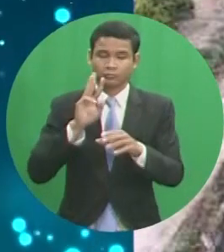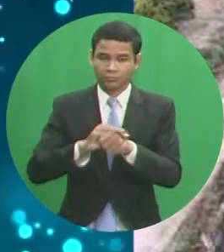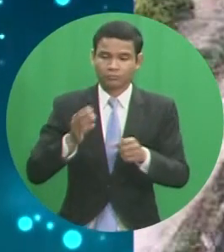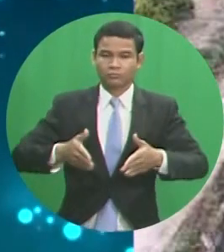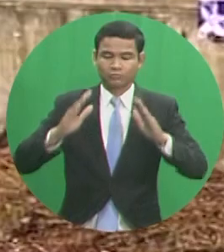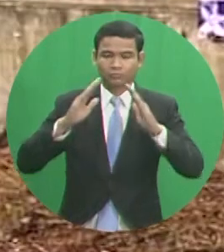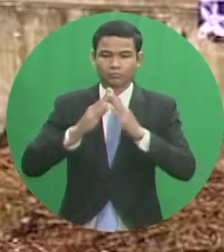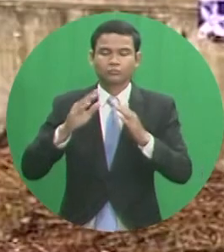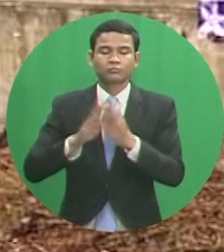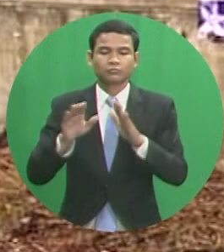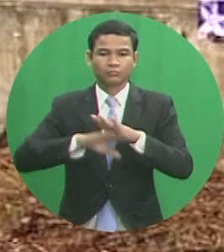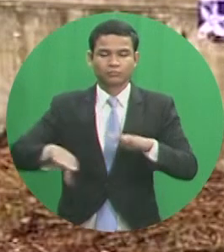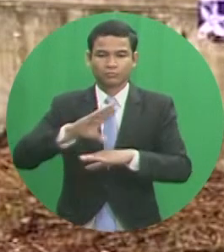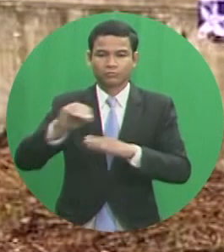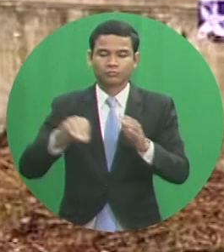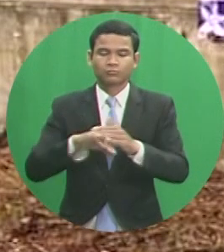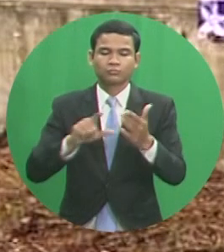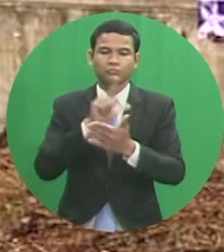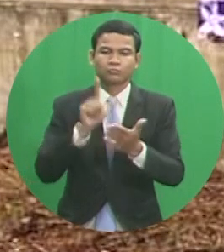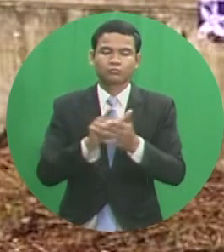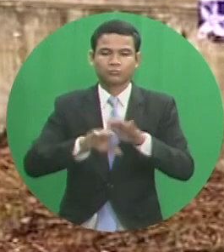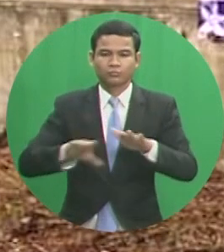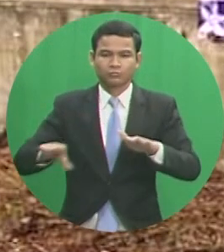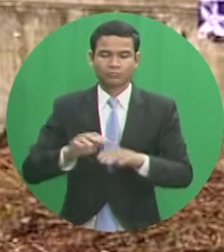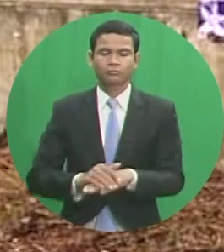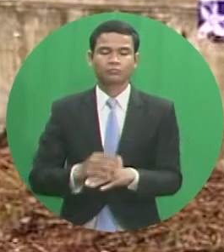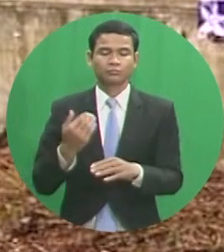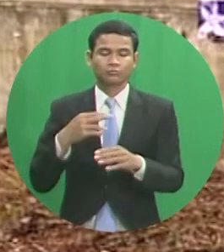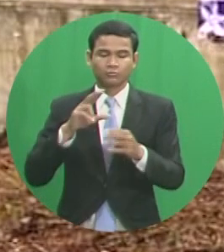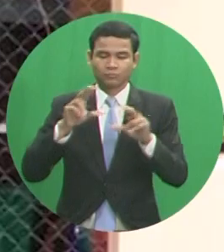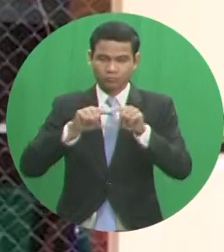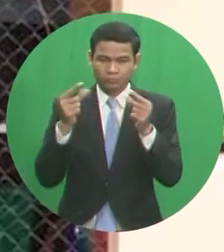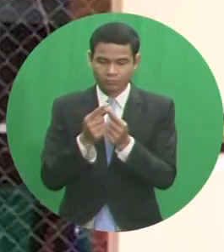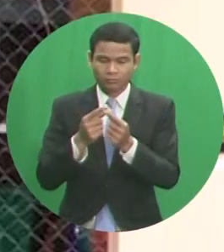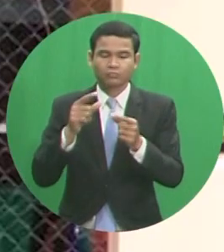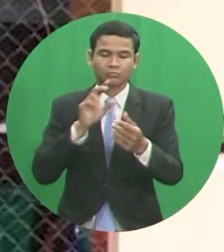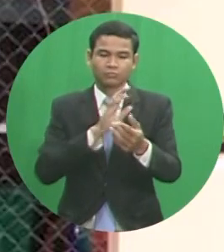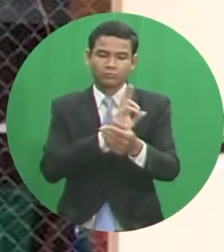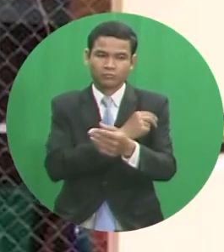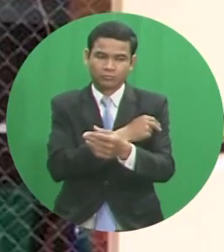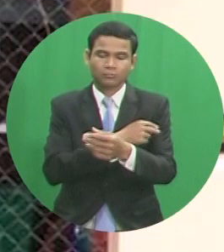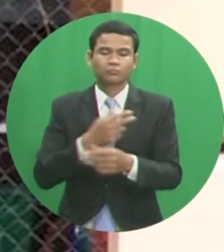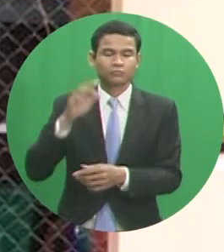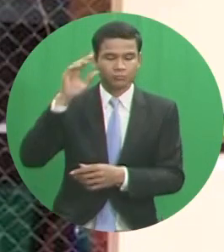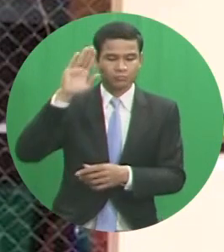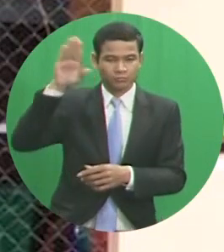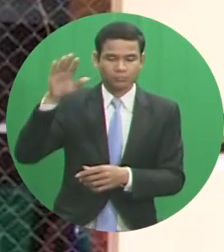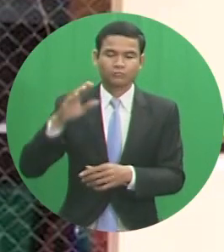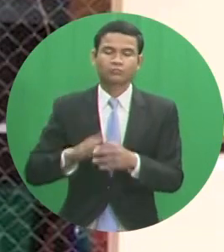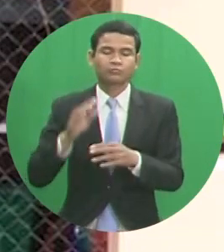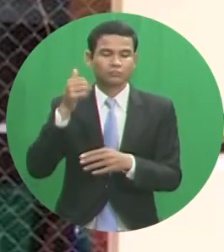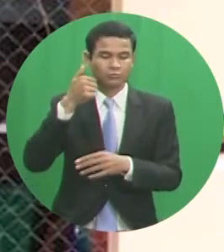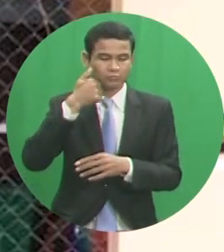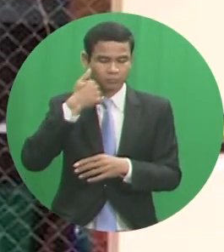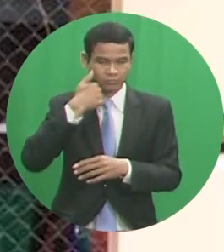ធិបព័ន្ធទាំងអស់ទាំងថ្នាក់ជាតិនិងថ្នាក់ក្រោមជាតិក្រុមគ្រូពេទ្យស្ម័គ្រចិត្តសម្ដេចតេជោធីតាអង្គការសុខភាព